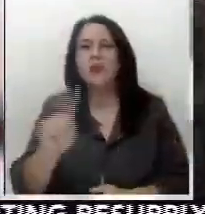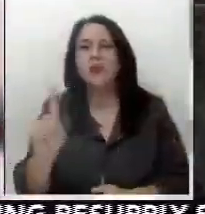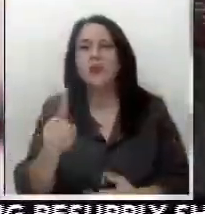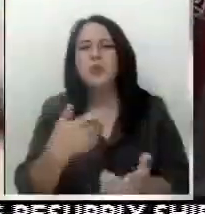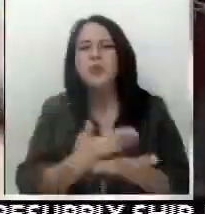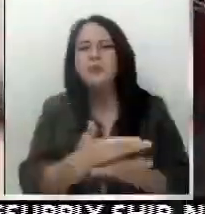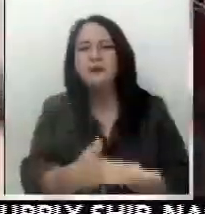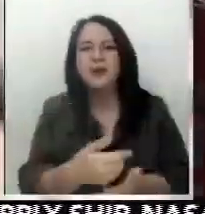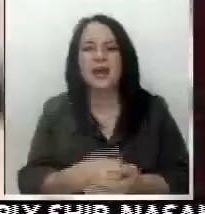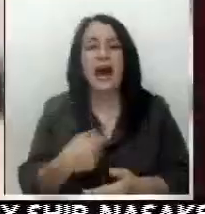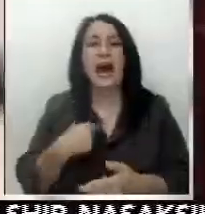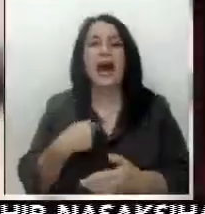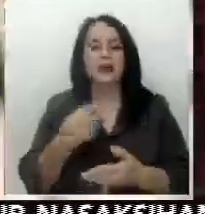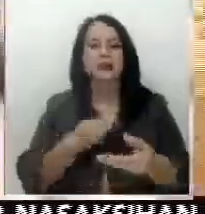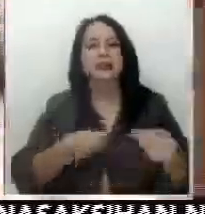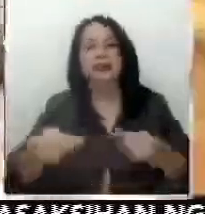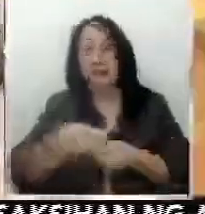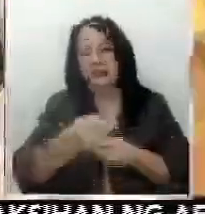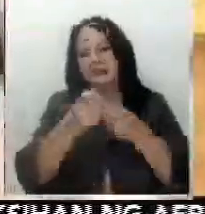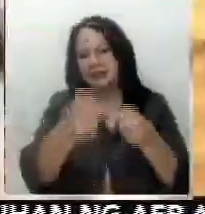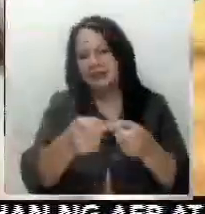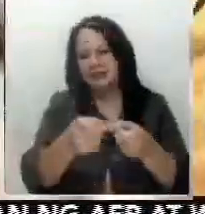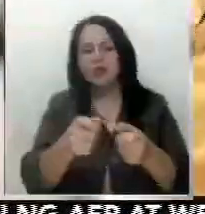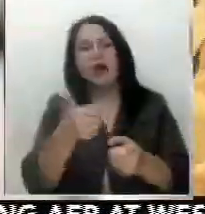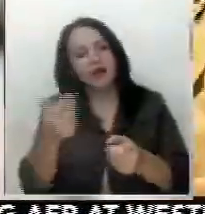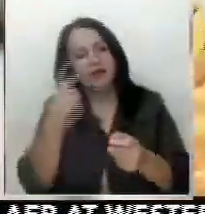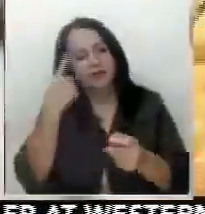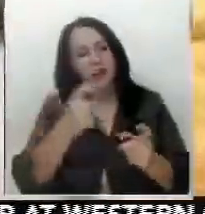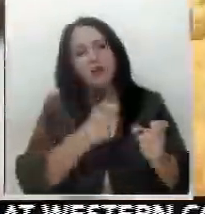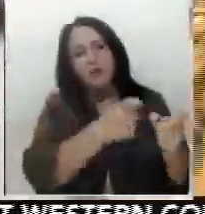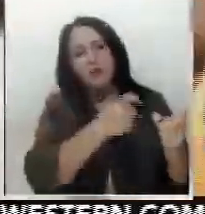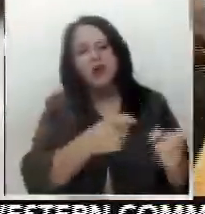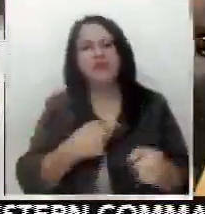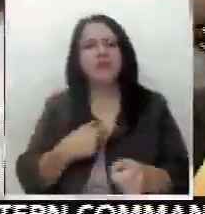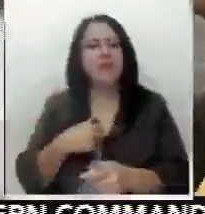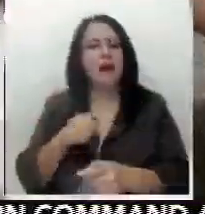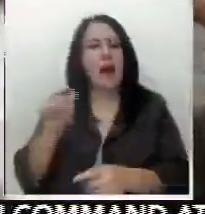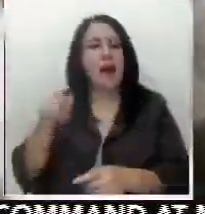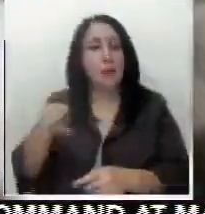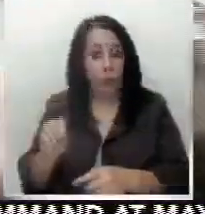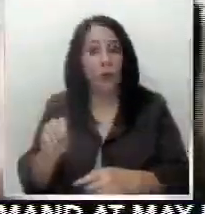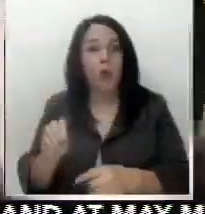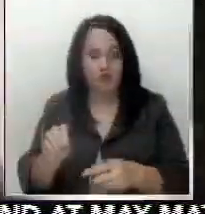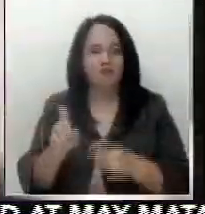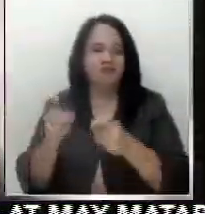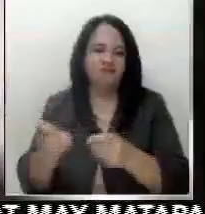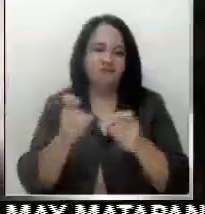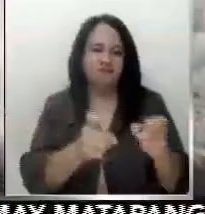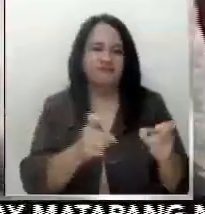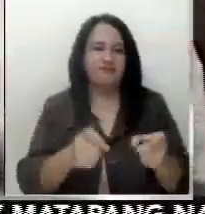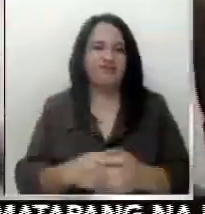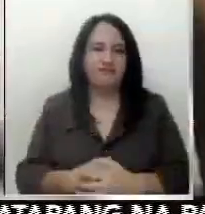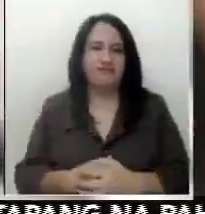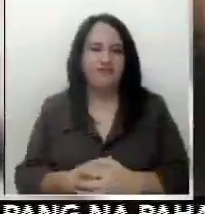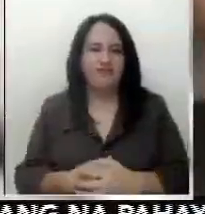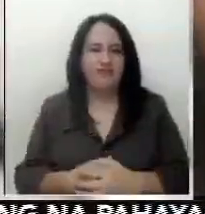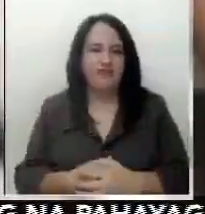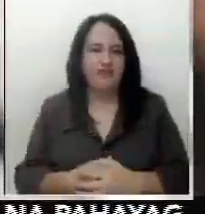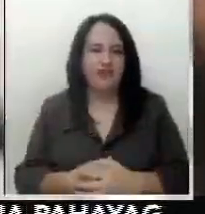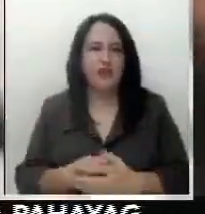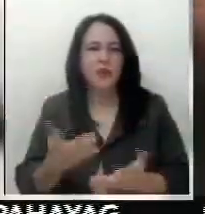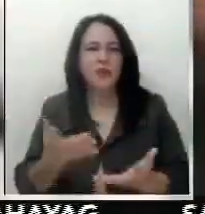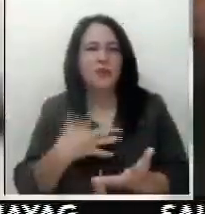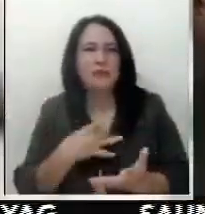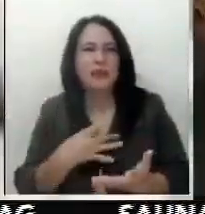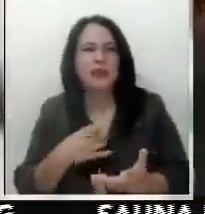pang-exchange gi pang regalo yung mga apo-apo ano po bang ng inyong apo ito